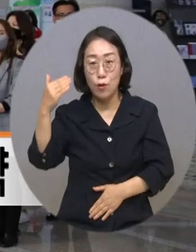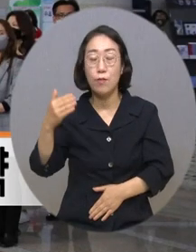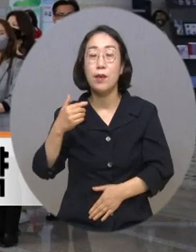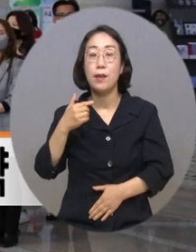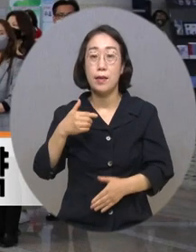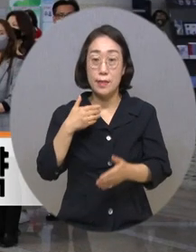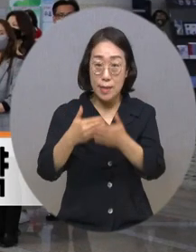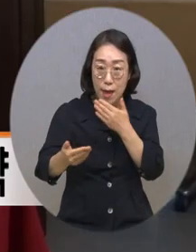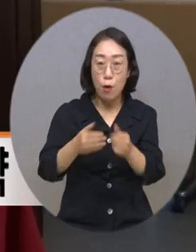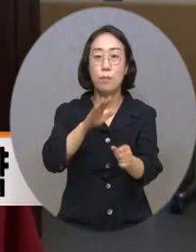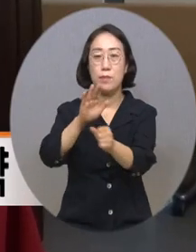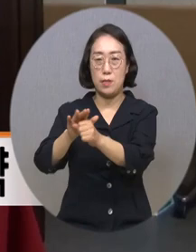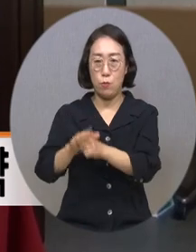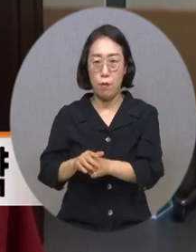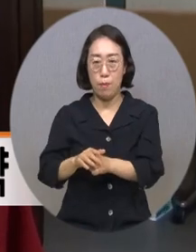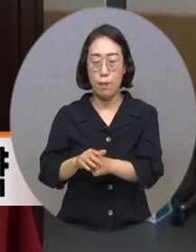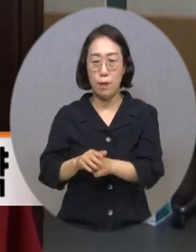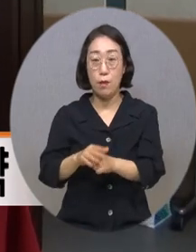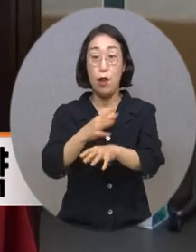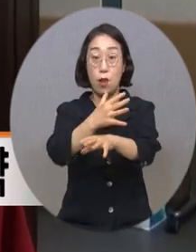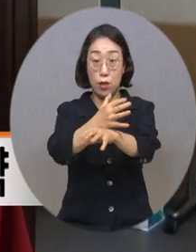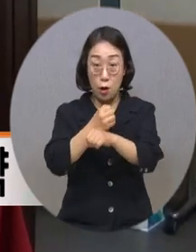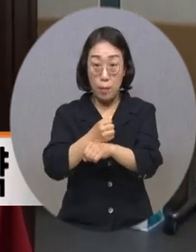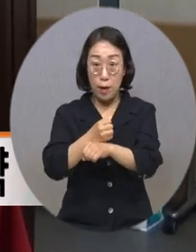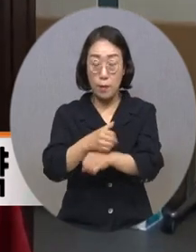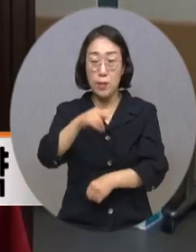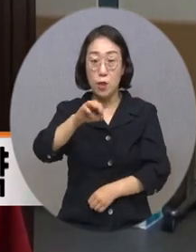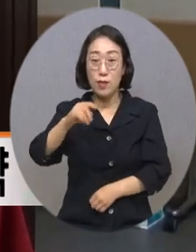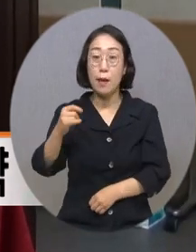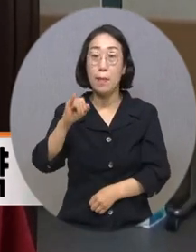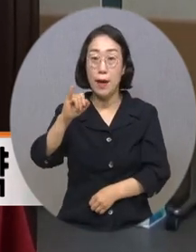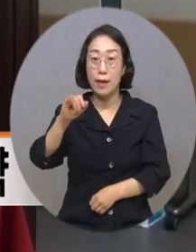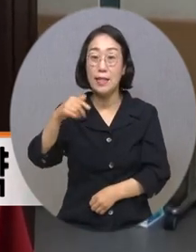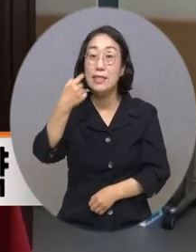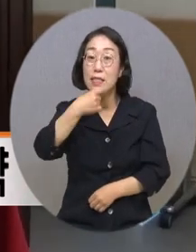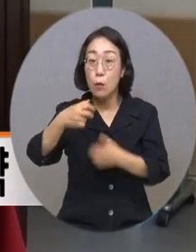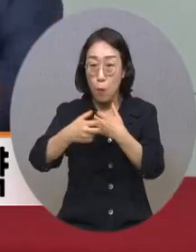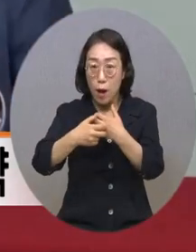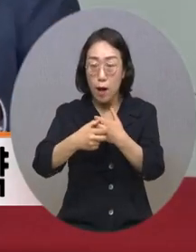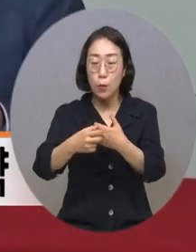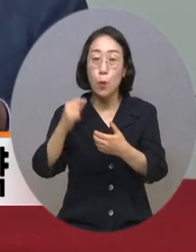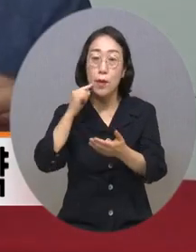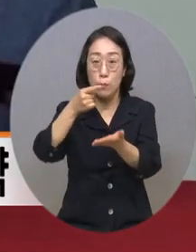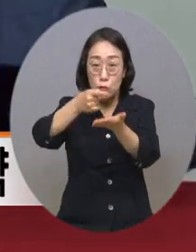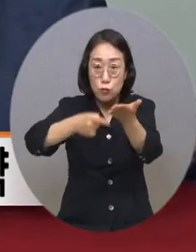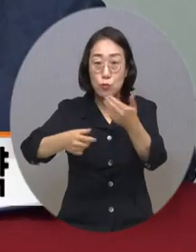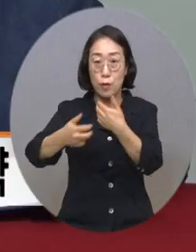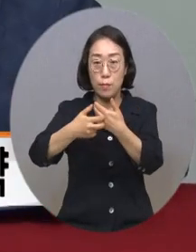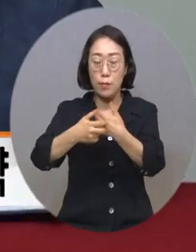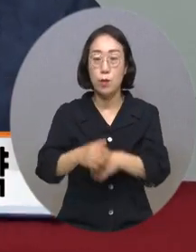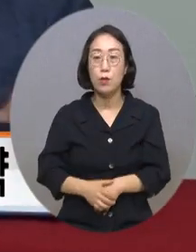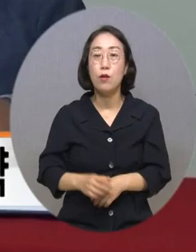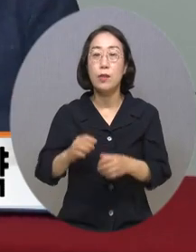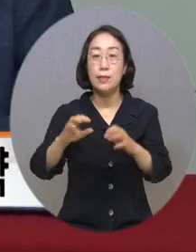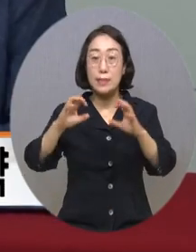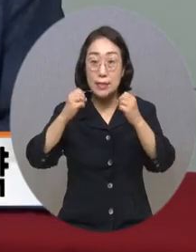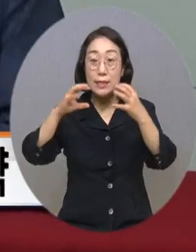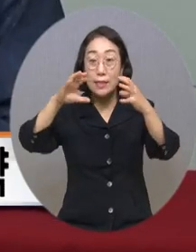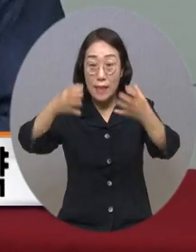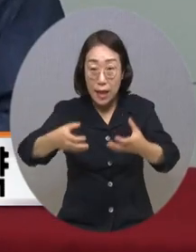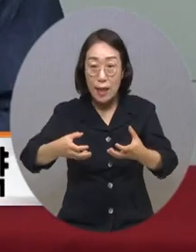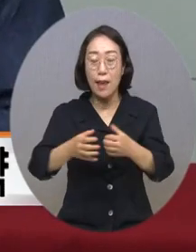지원합니다. 이번 업무 협약에는 청담 아이치과, 성형외과, 서울신세계안과,